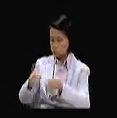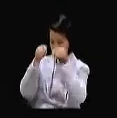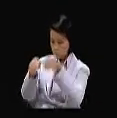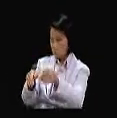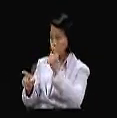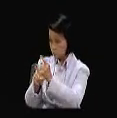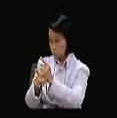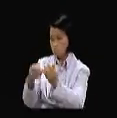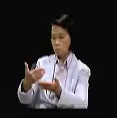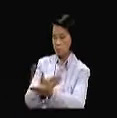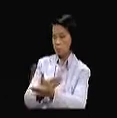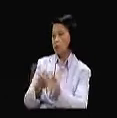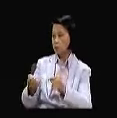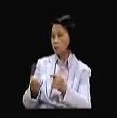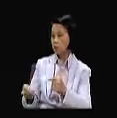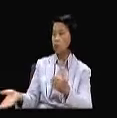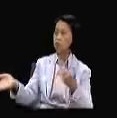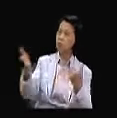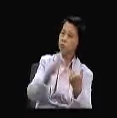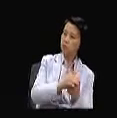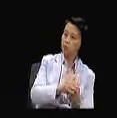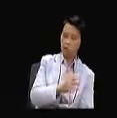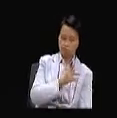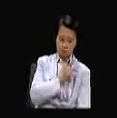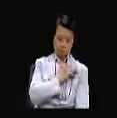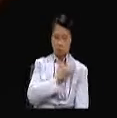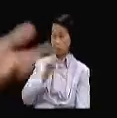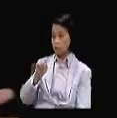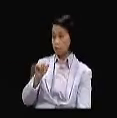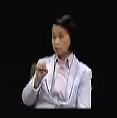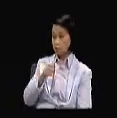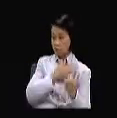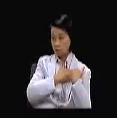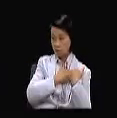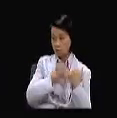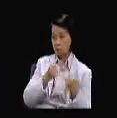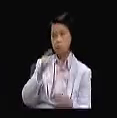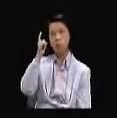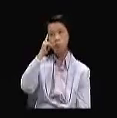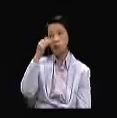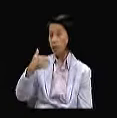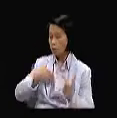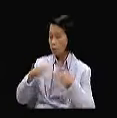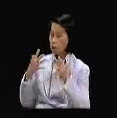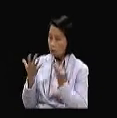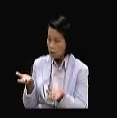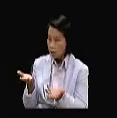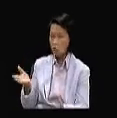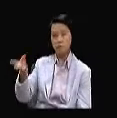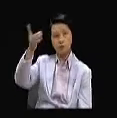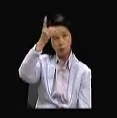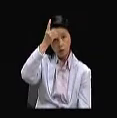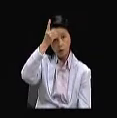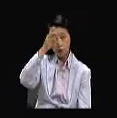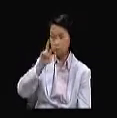diberi perhatian dan pastinya jatuh kembali kepada desa untuk melihat sekali platform ataupun FB yang ada bagaimana yang membuatnya